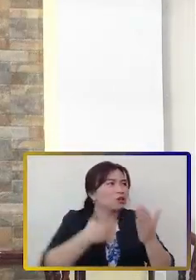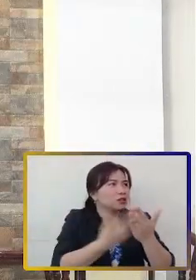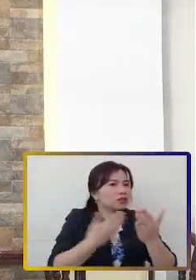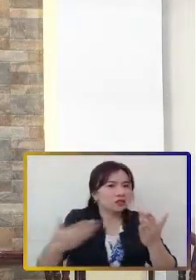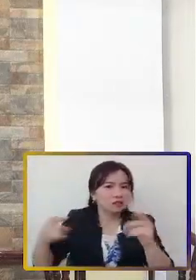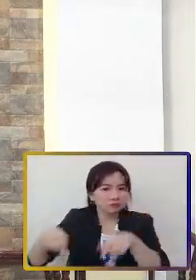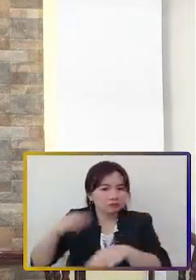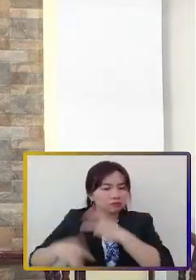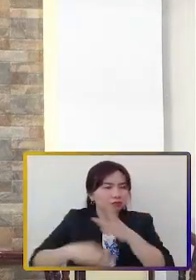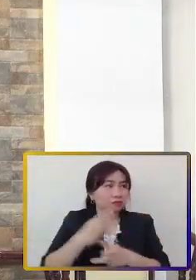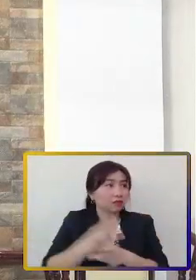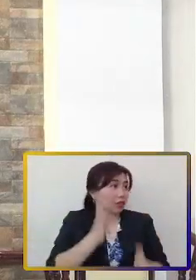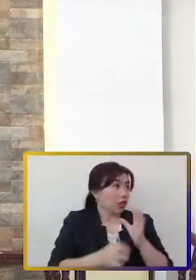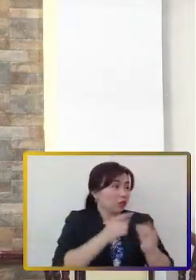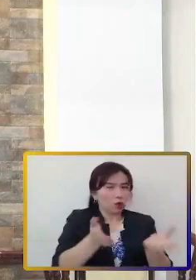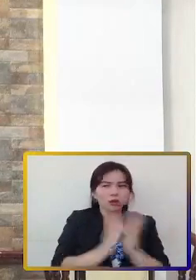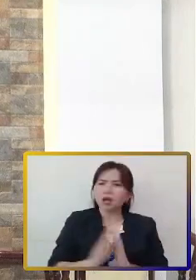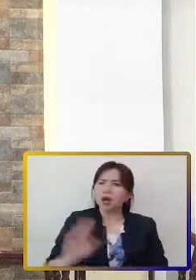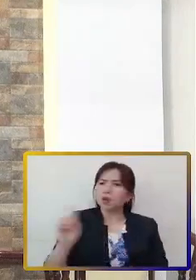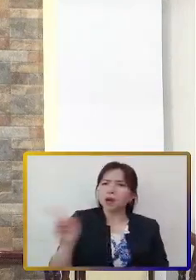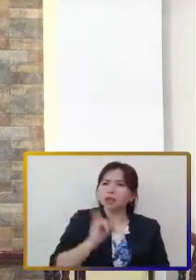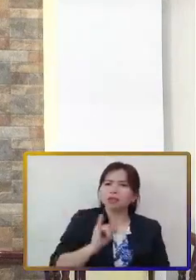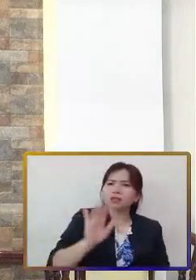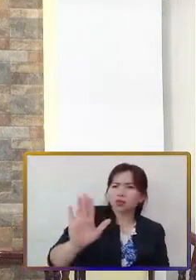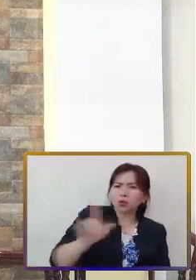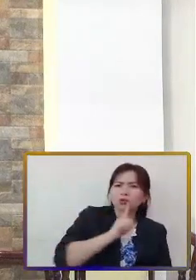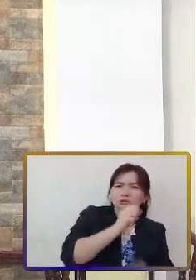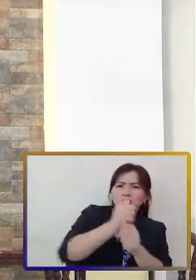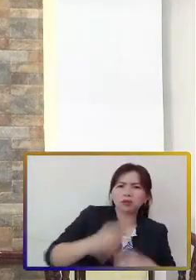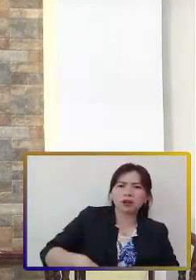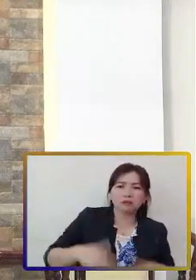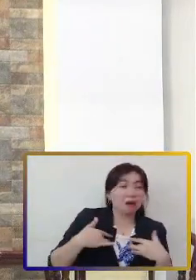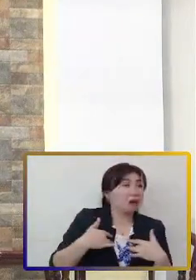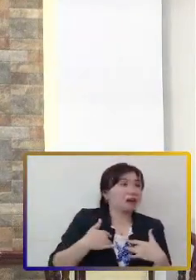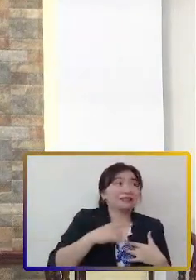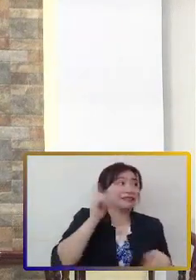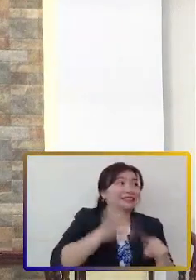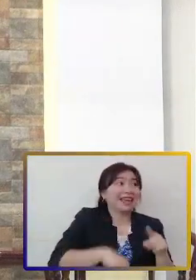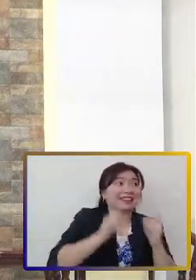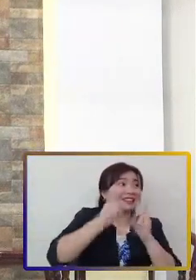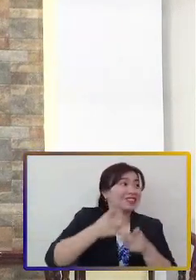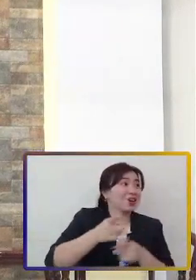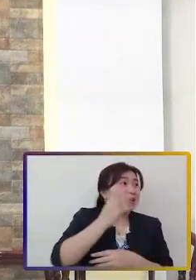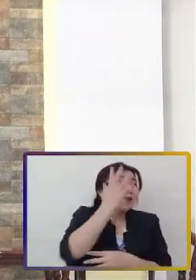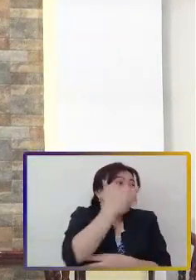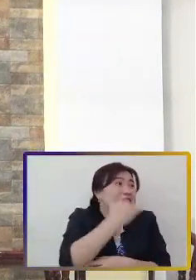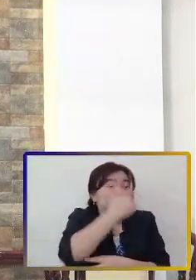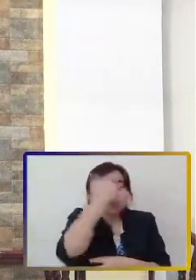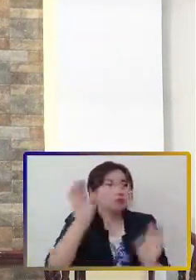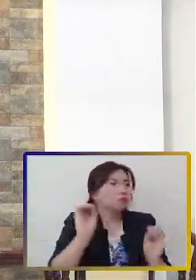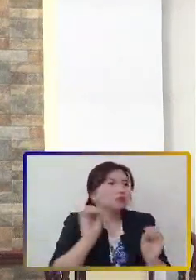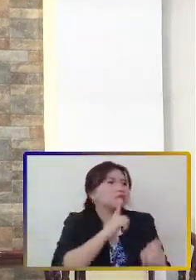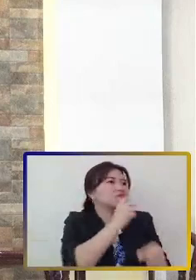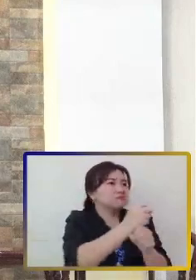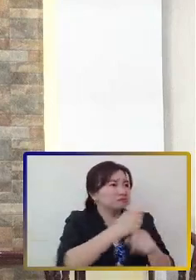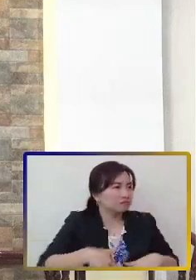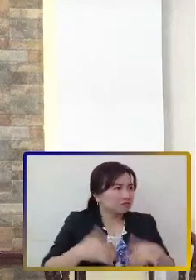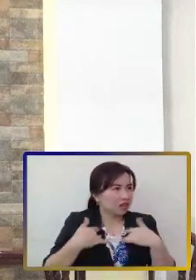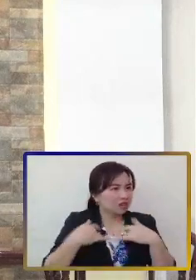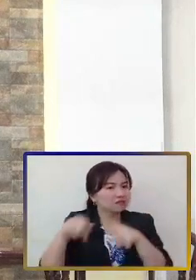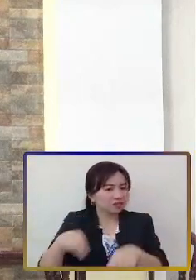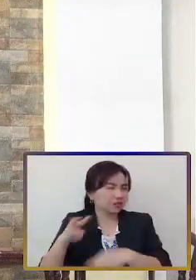inaasahan eh actually hindi pa tiyak Bakit eh Wala ka naman talagang kasiguraduhan dito